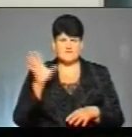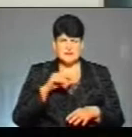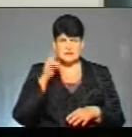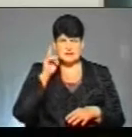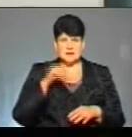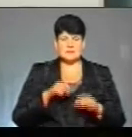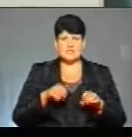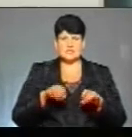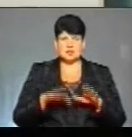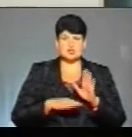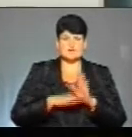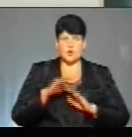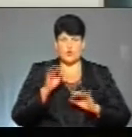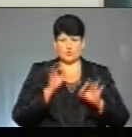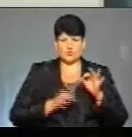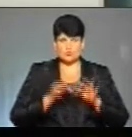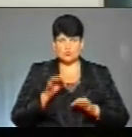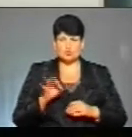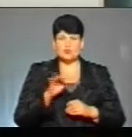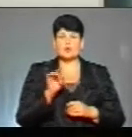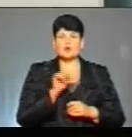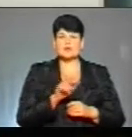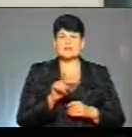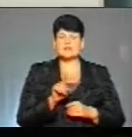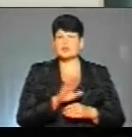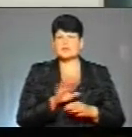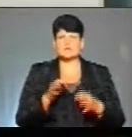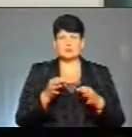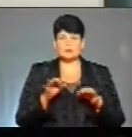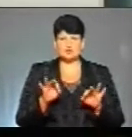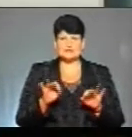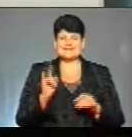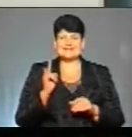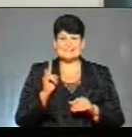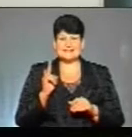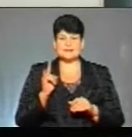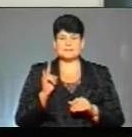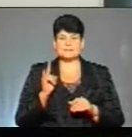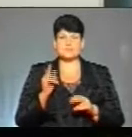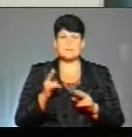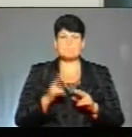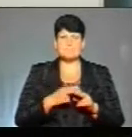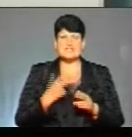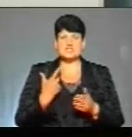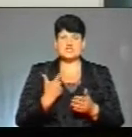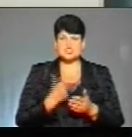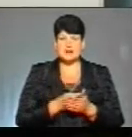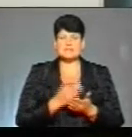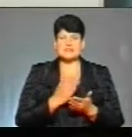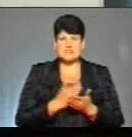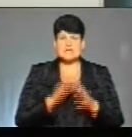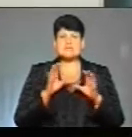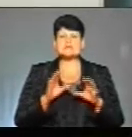знаємо рішення Верховного суду про те, що недопуск дитини без щеплень є